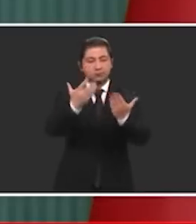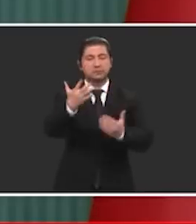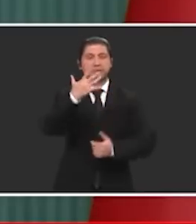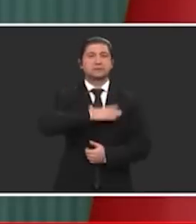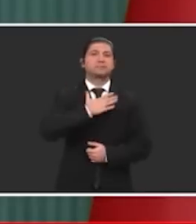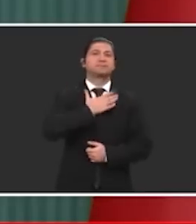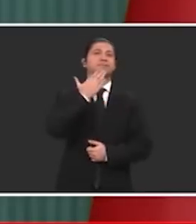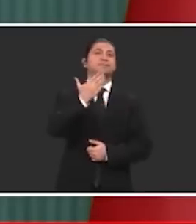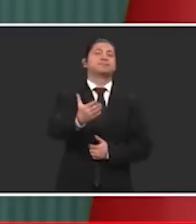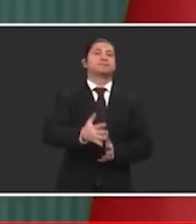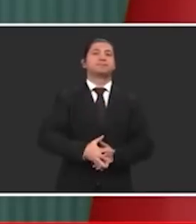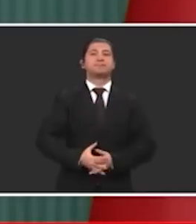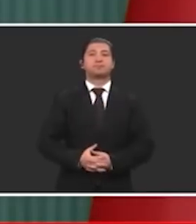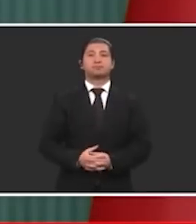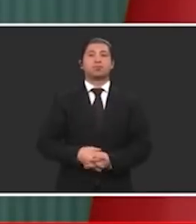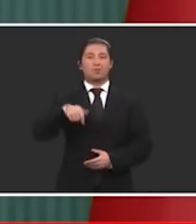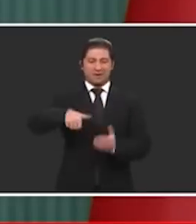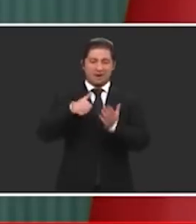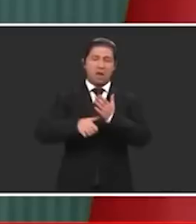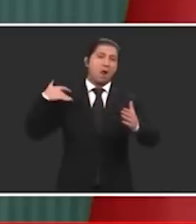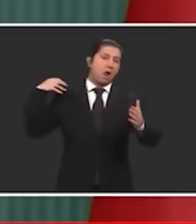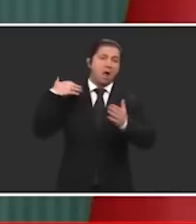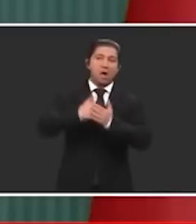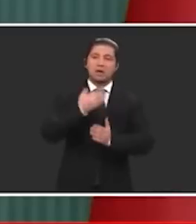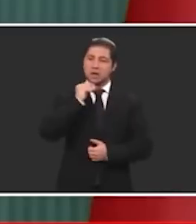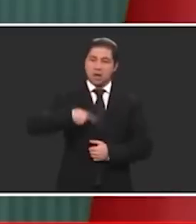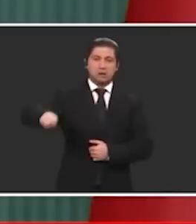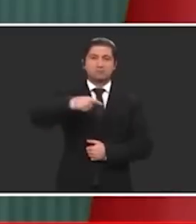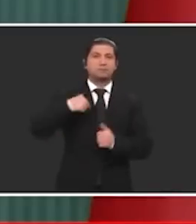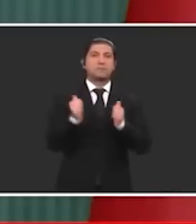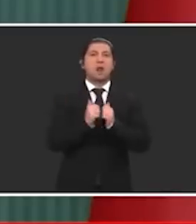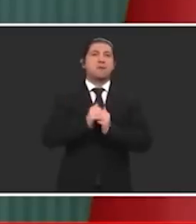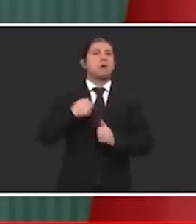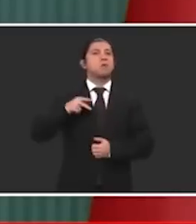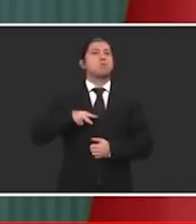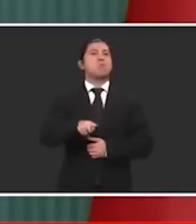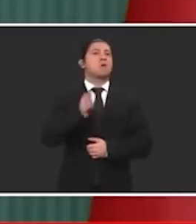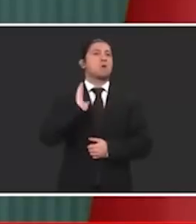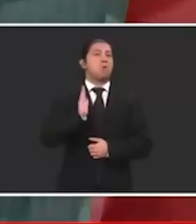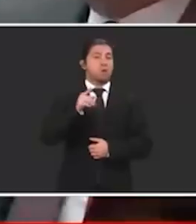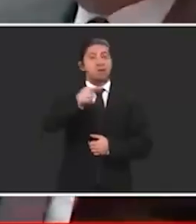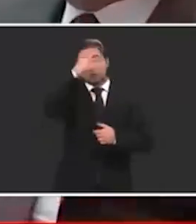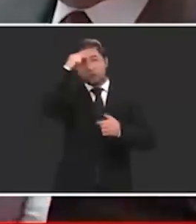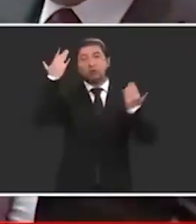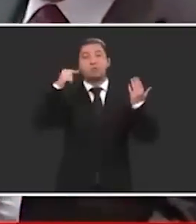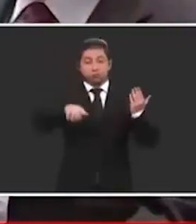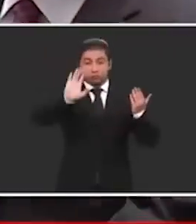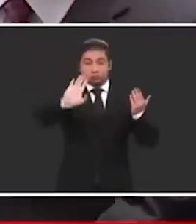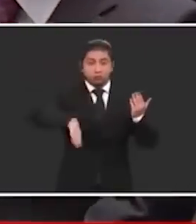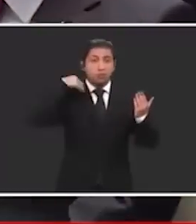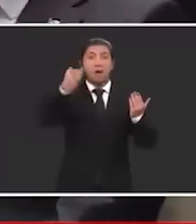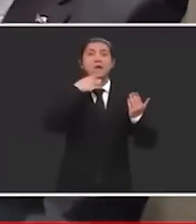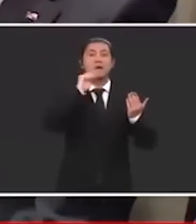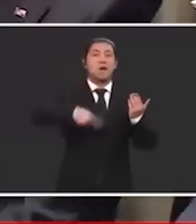diliyorum. Bugüne kadar nasıl gençlerle beraber yol yürüdüysek, inşallah bundan sonra da